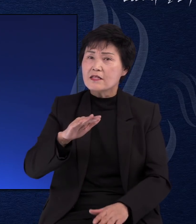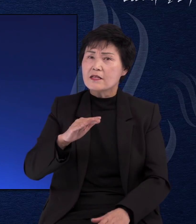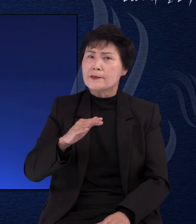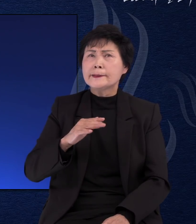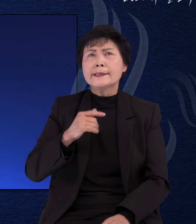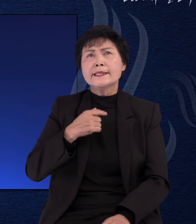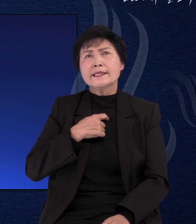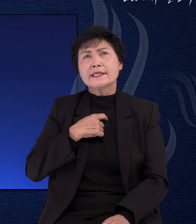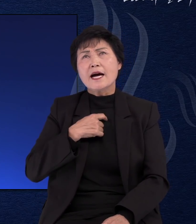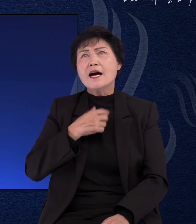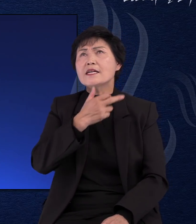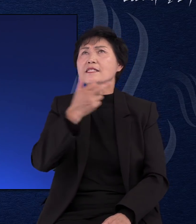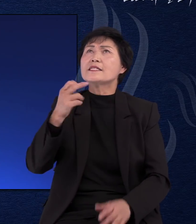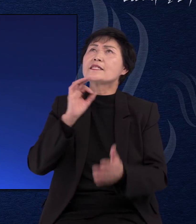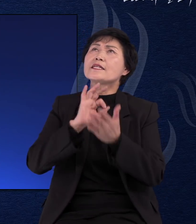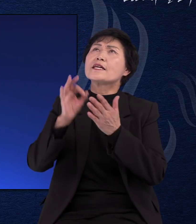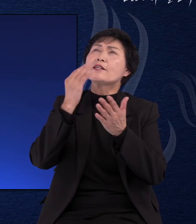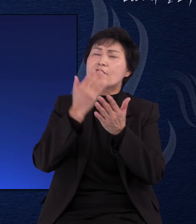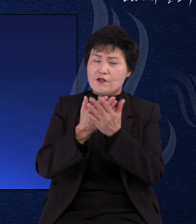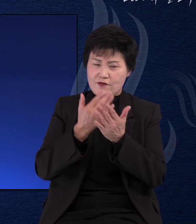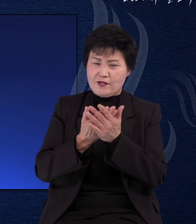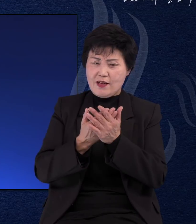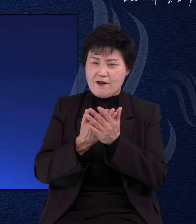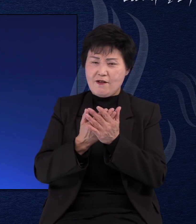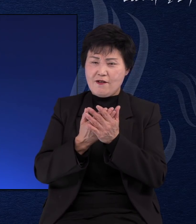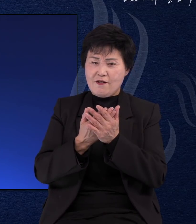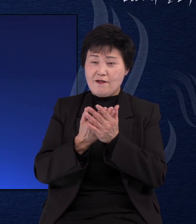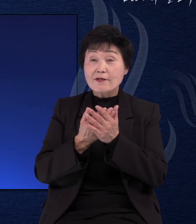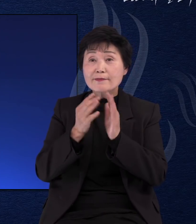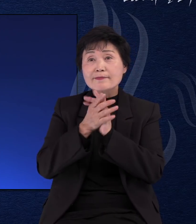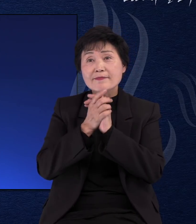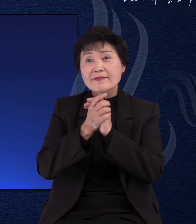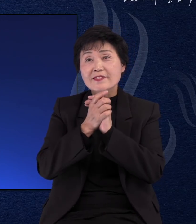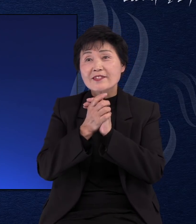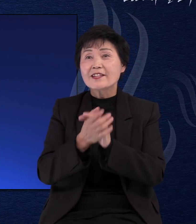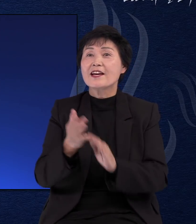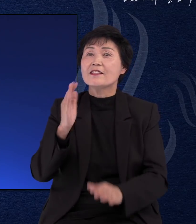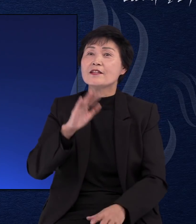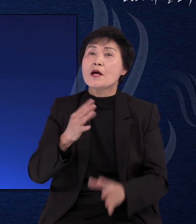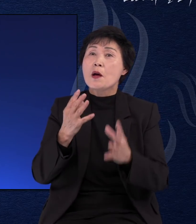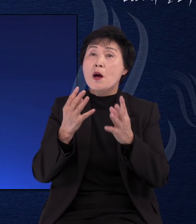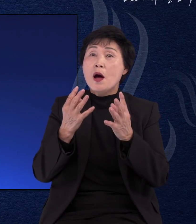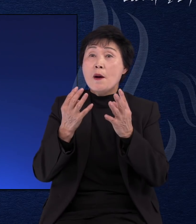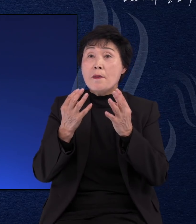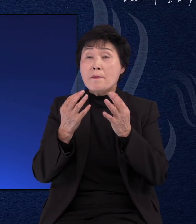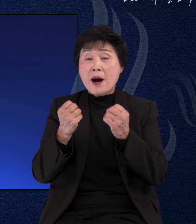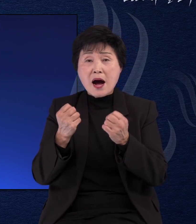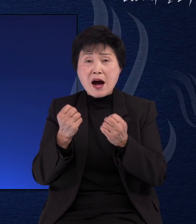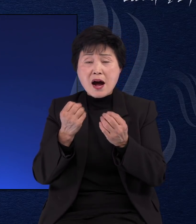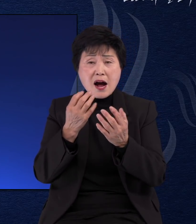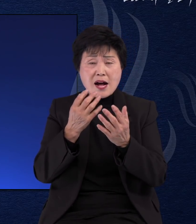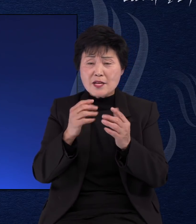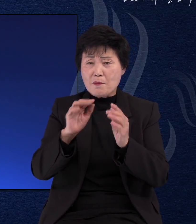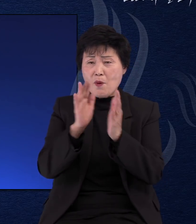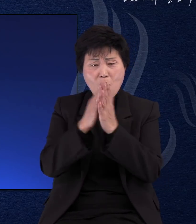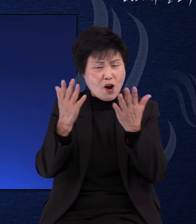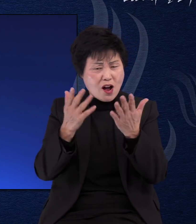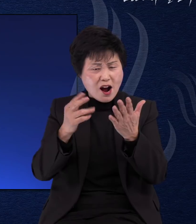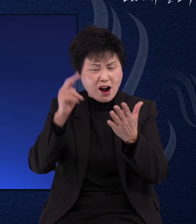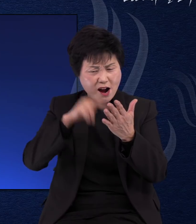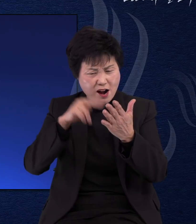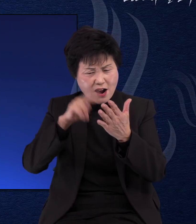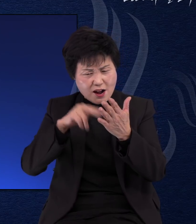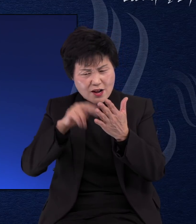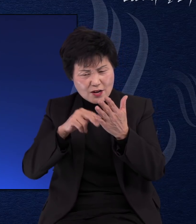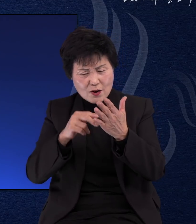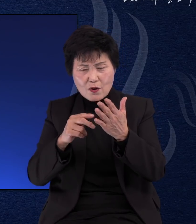하나님 크게 써주세요. 저 크게 쓰임받고 싶어요. 그러면서 얼마나 많은 원서들을 읽어가면서 하루에 1시간, 2시간